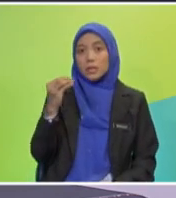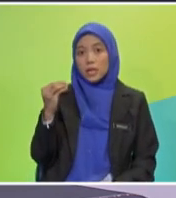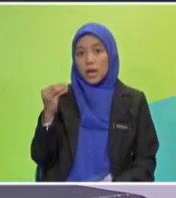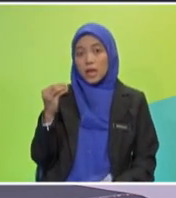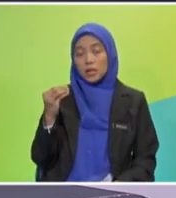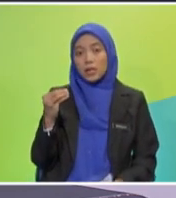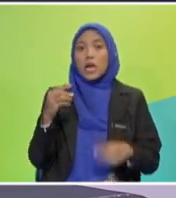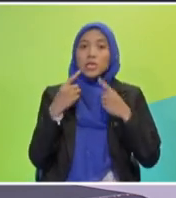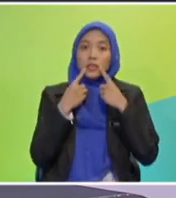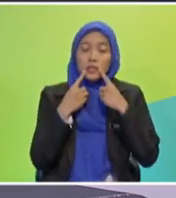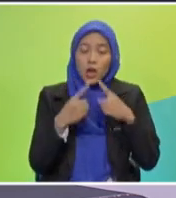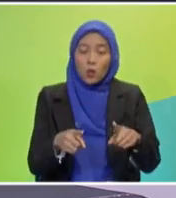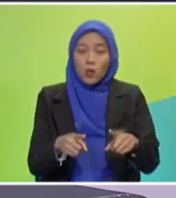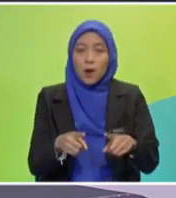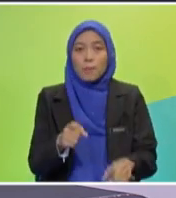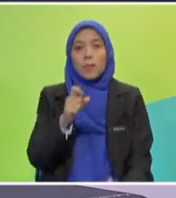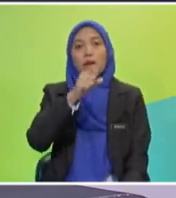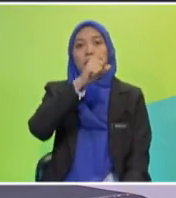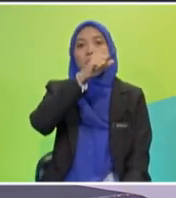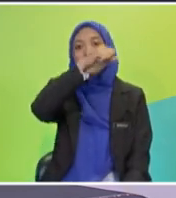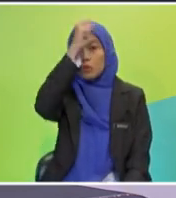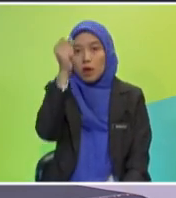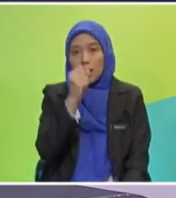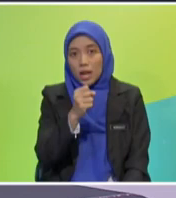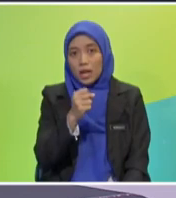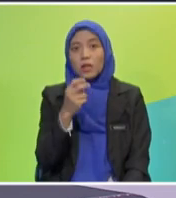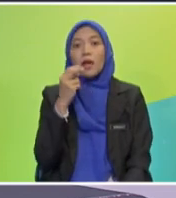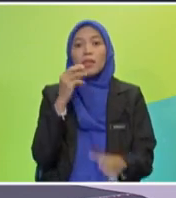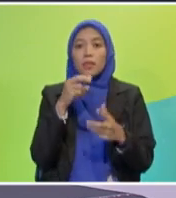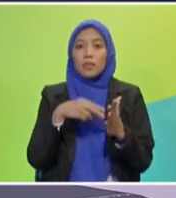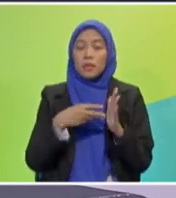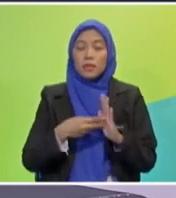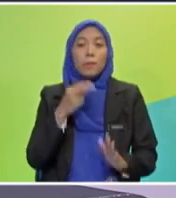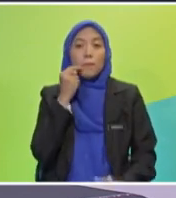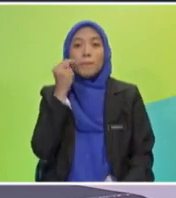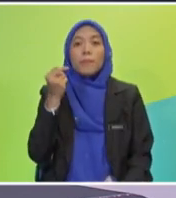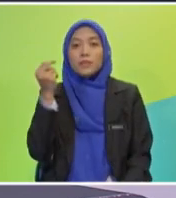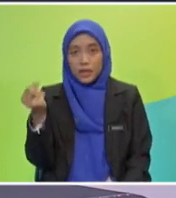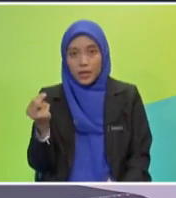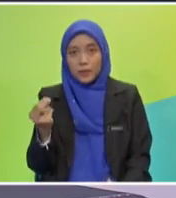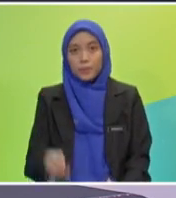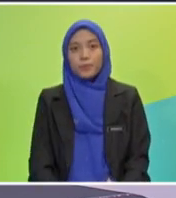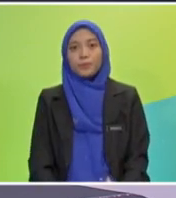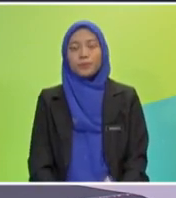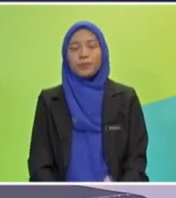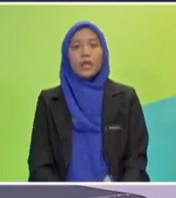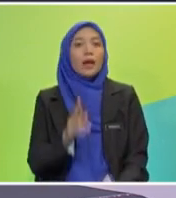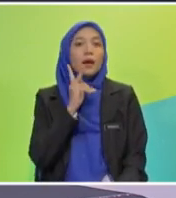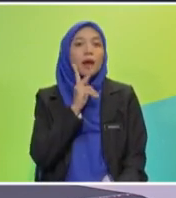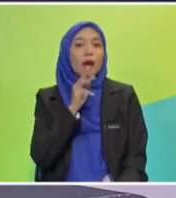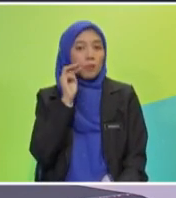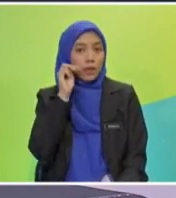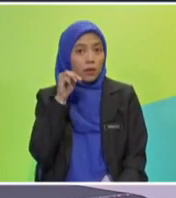memberi respons terhadap pesanan yang akan cikgu ataupun Kak Amira bacakan nanti. Cikgu